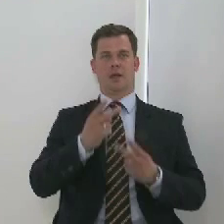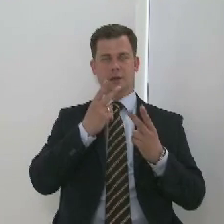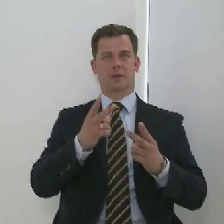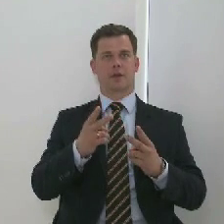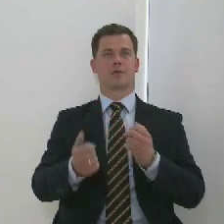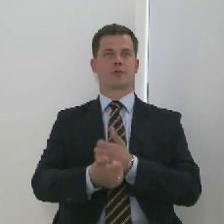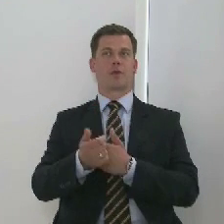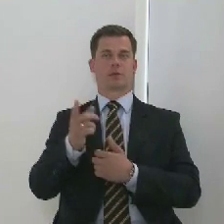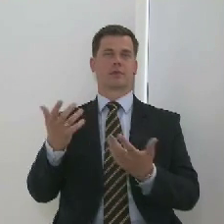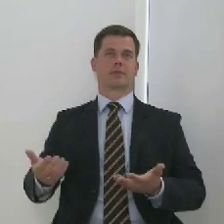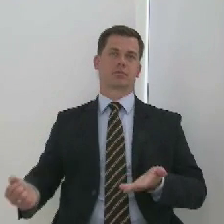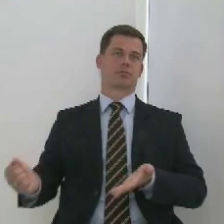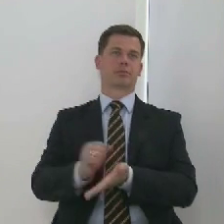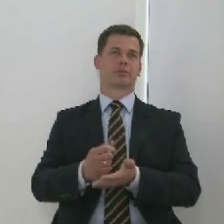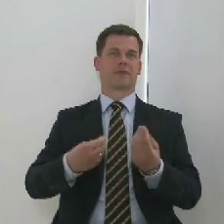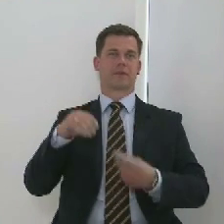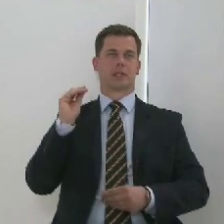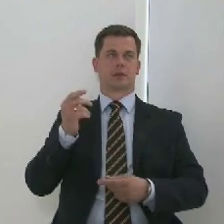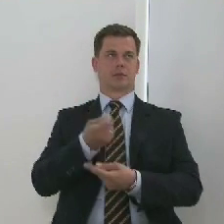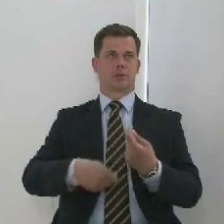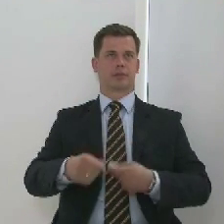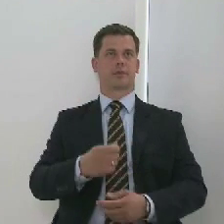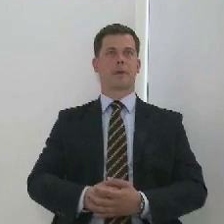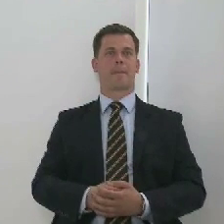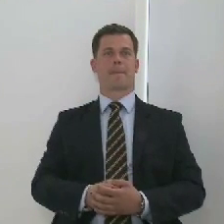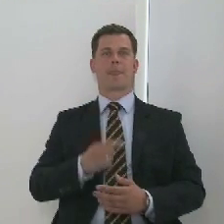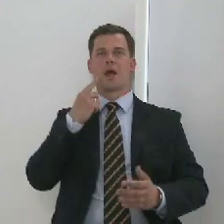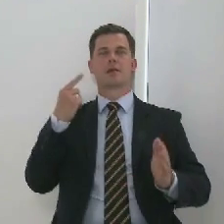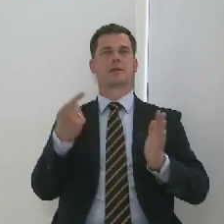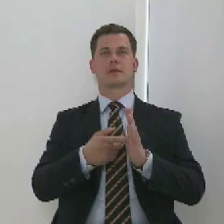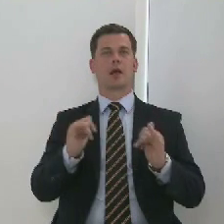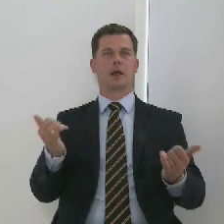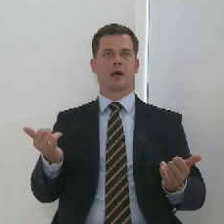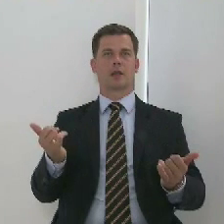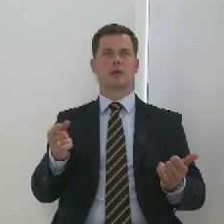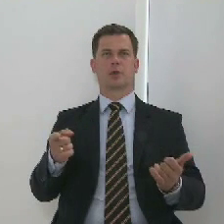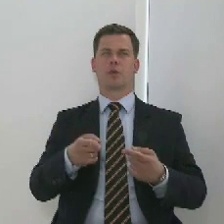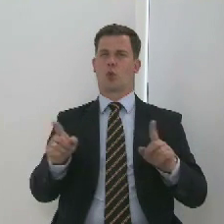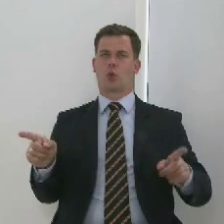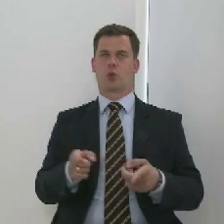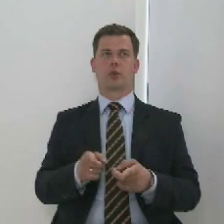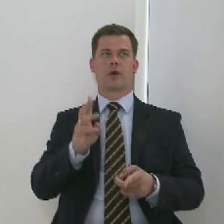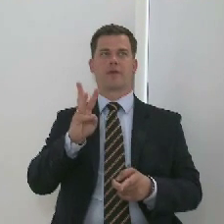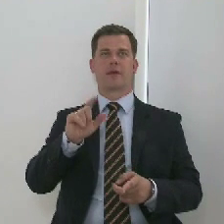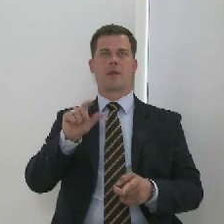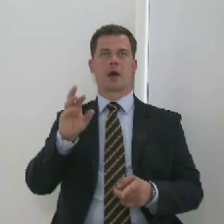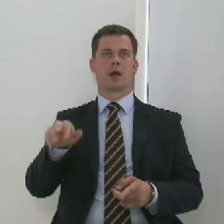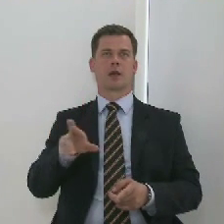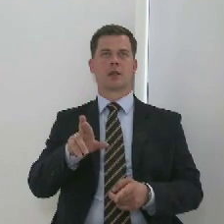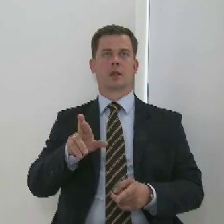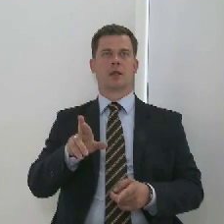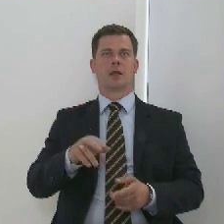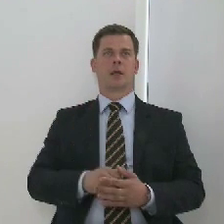chce zainwestować w przyszłości dalej w komercyjny obiekt. Celem współpracy krótkoterminowo z grupą Wilmar będzie